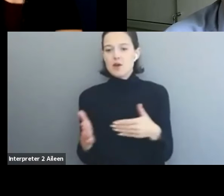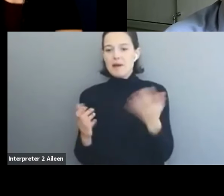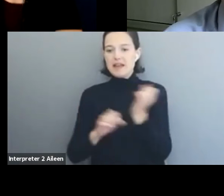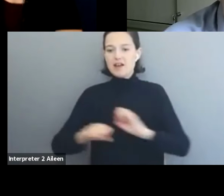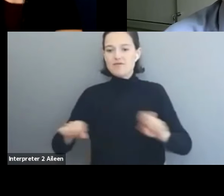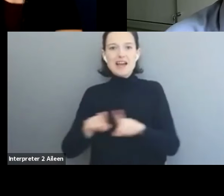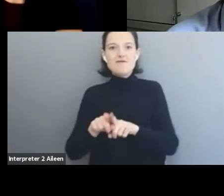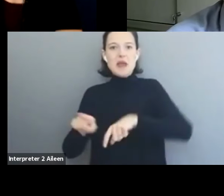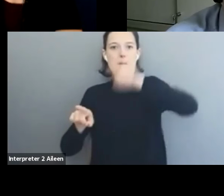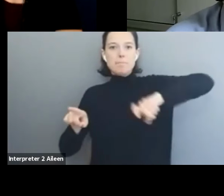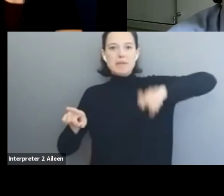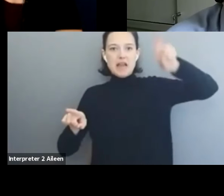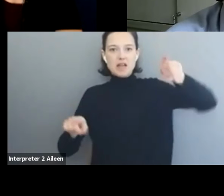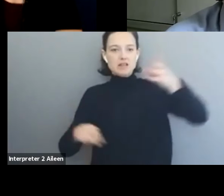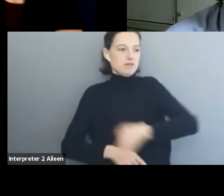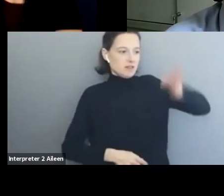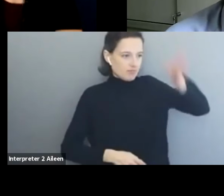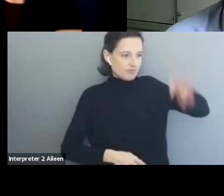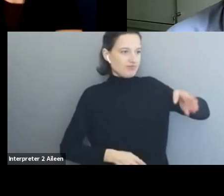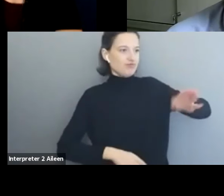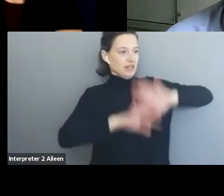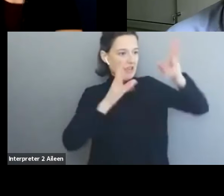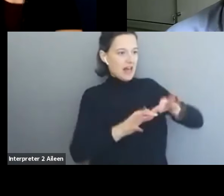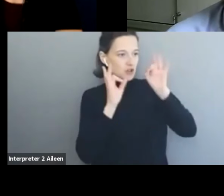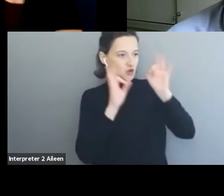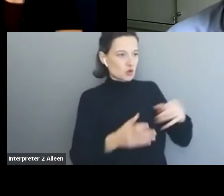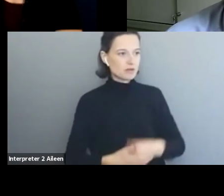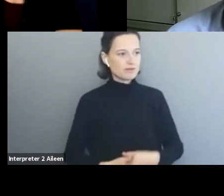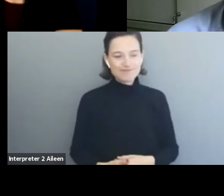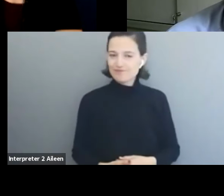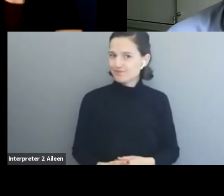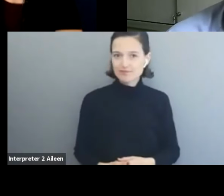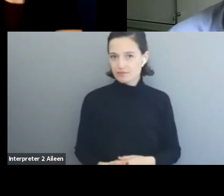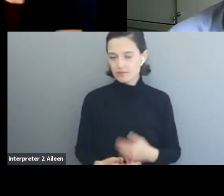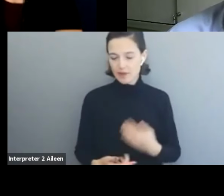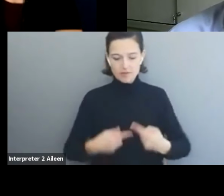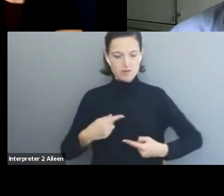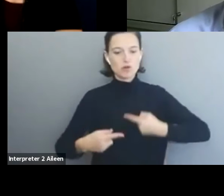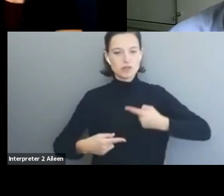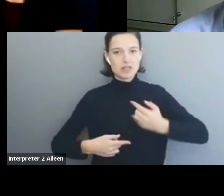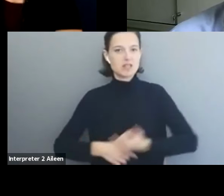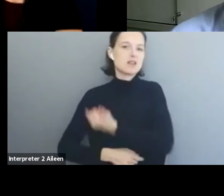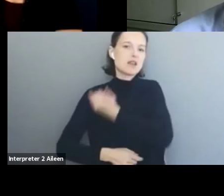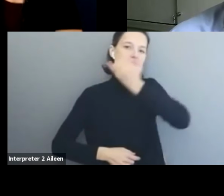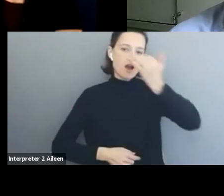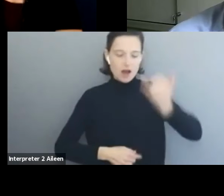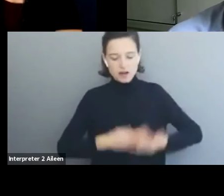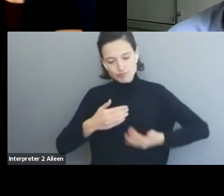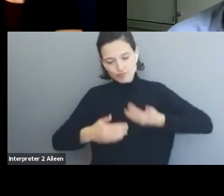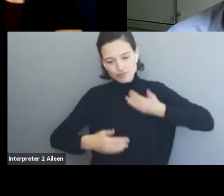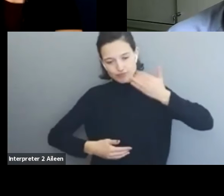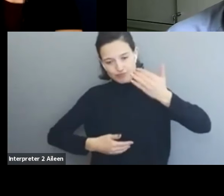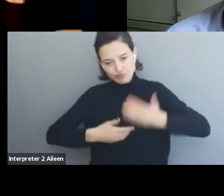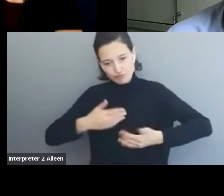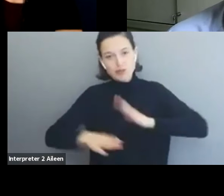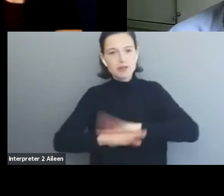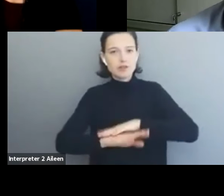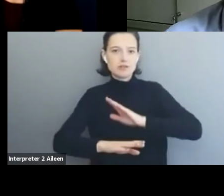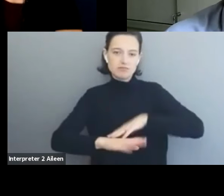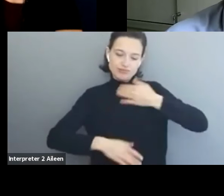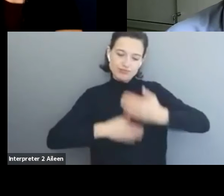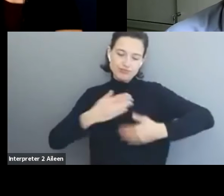diesem Zeitpunkt ist alles gut. Ja. Sondern Barrierefreiheit ist ja ein Prozess, der über Jahre hinweg dauert. Ja. Und